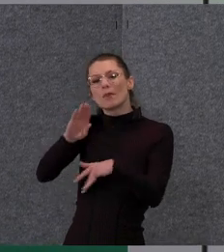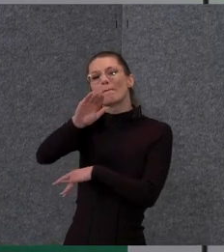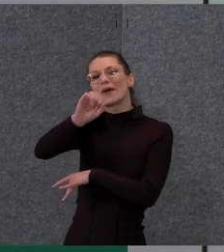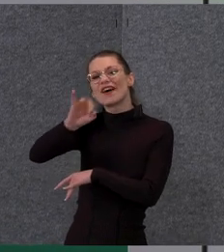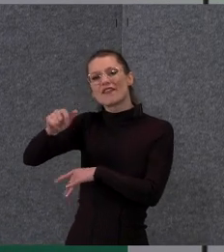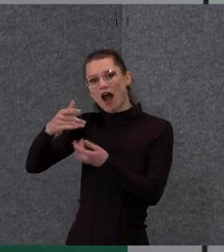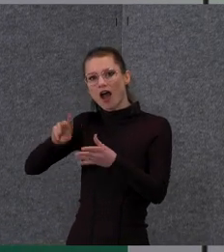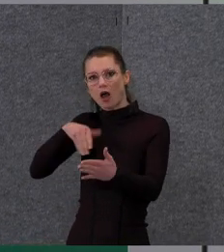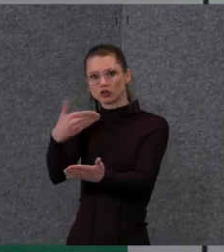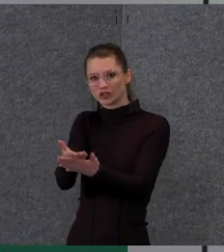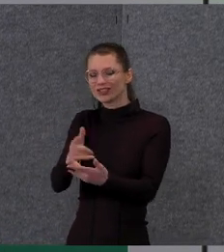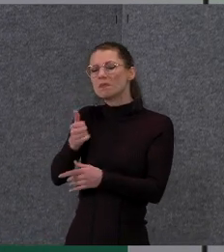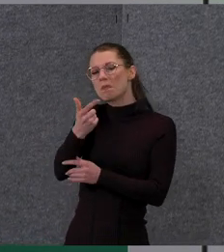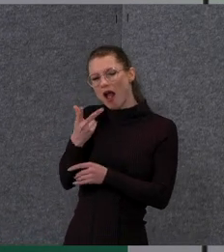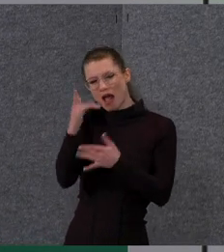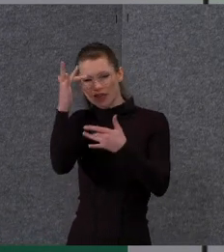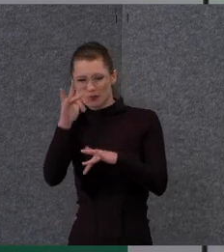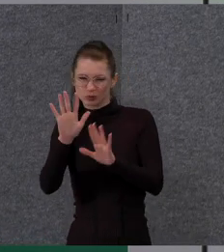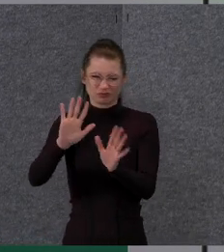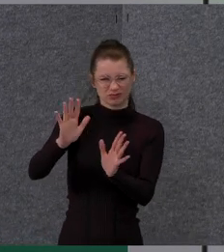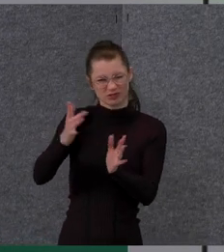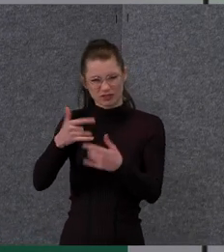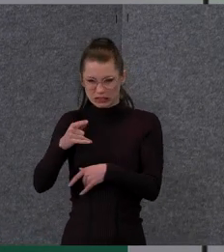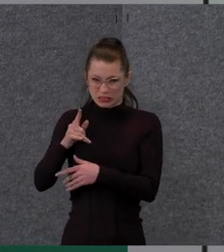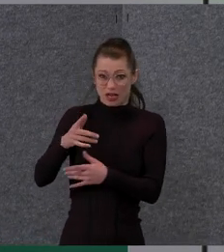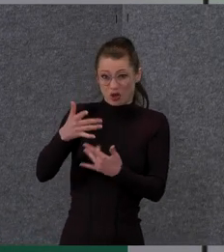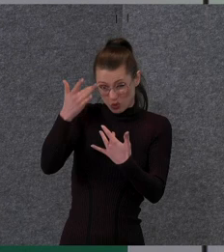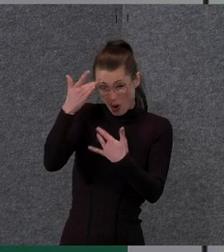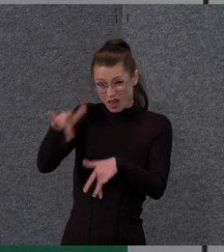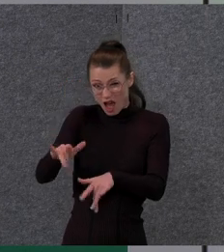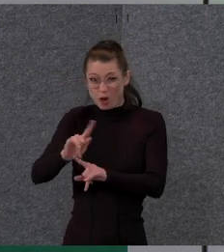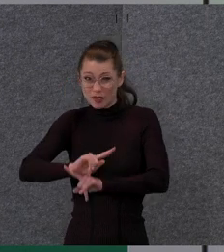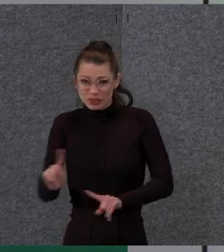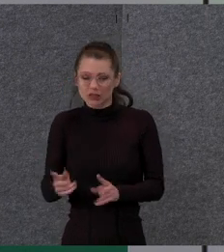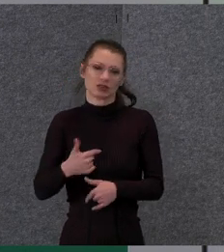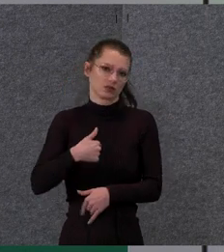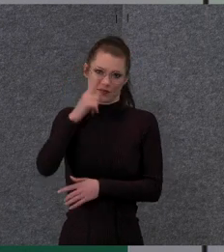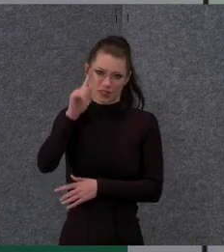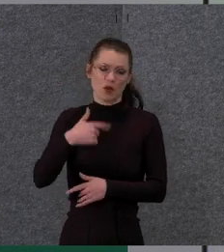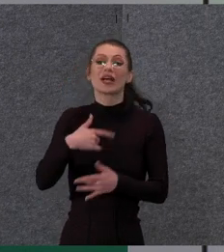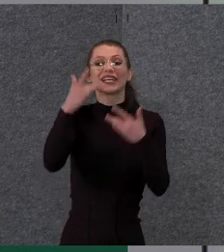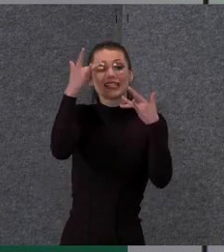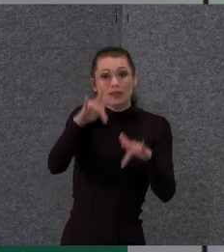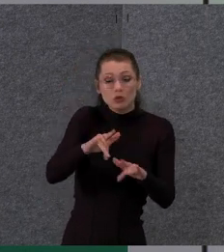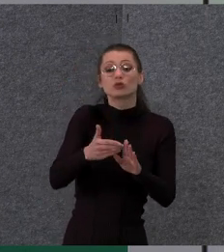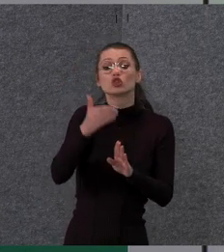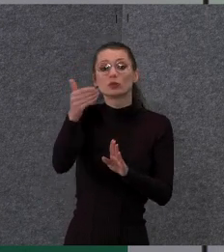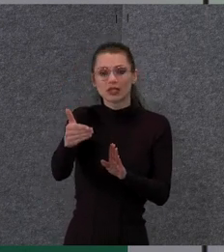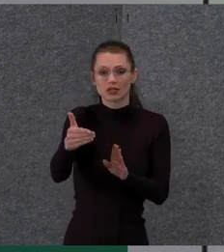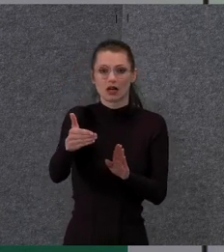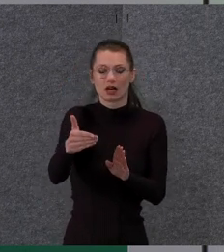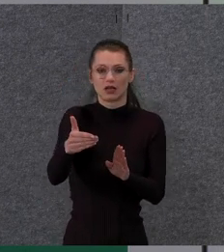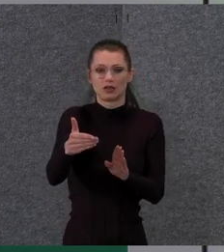für zumindest fragwürdig, was ihre Legalität angibt. Es gibt aber keine Möglichkeit, diese Genehmigung im Nachhinein als